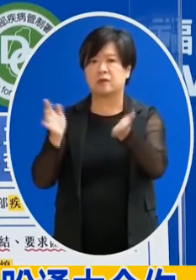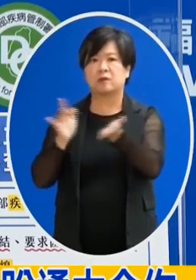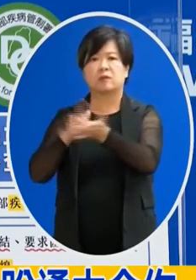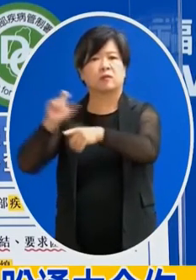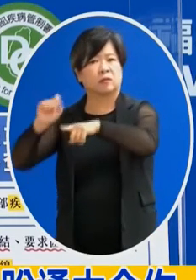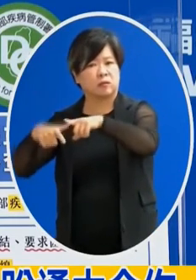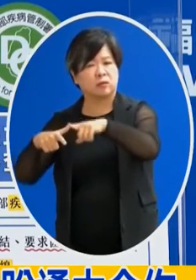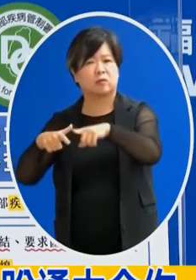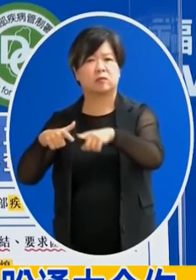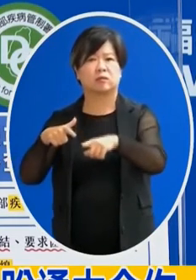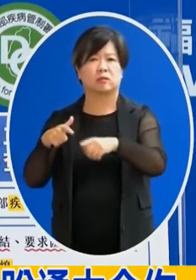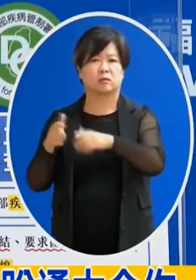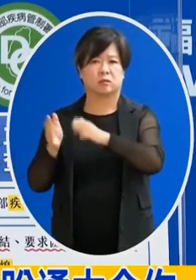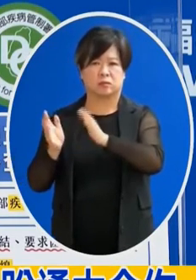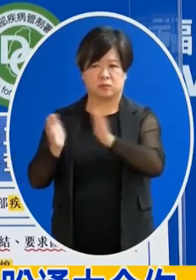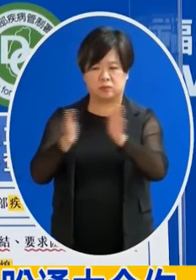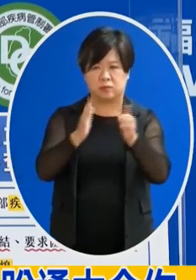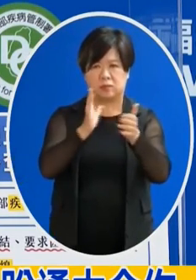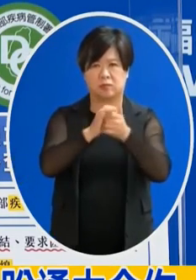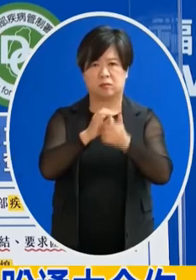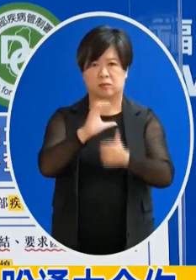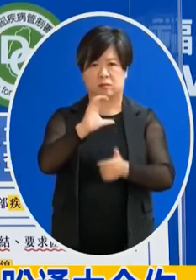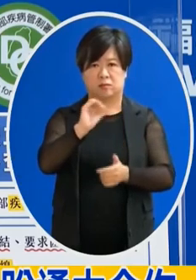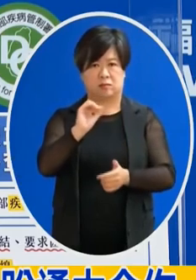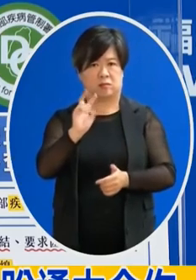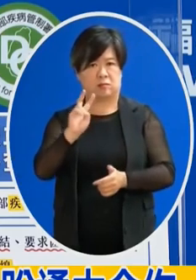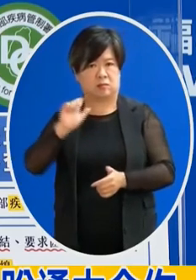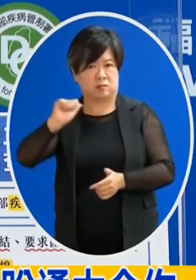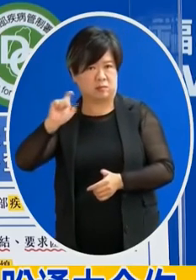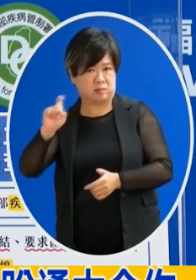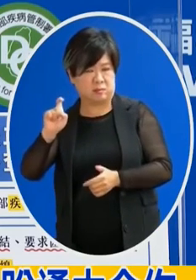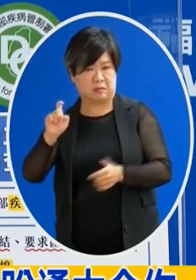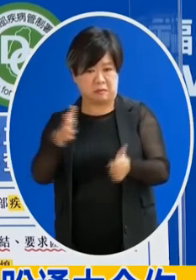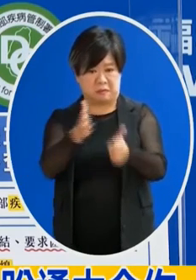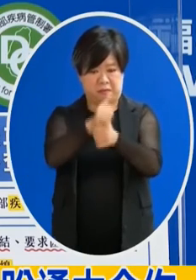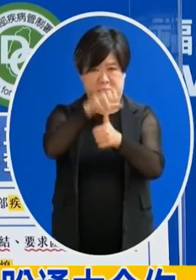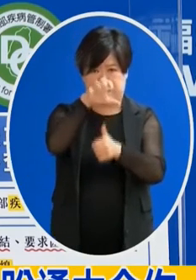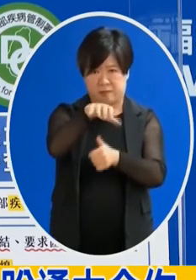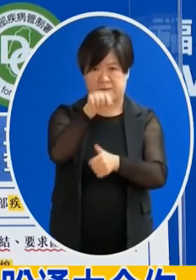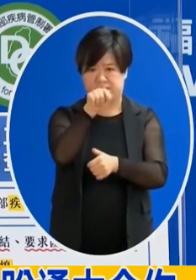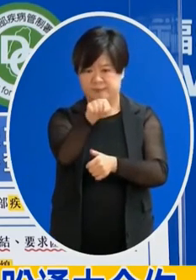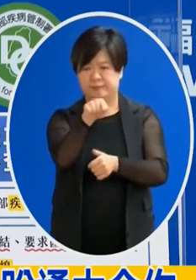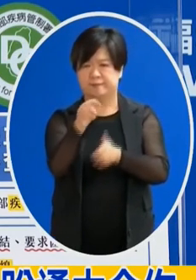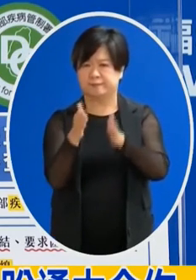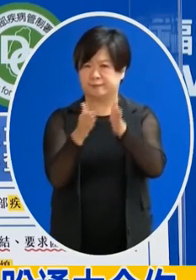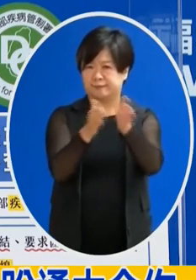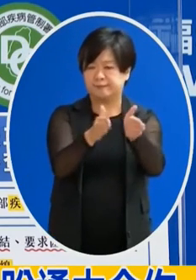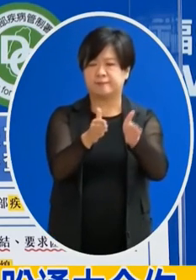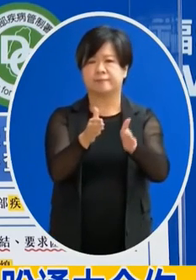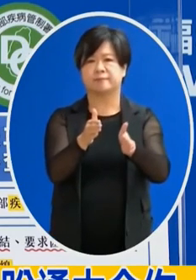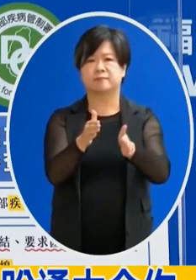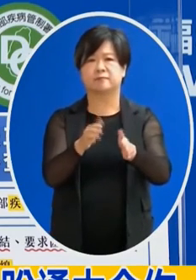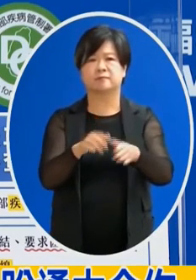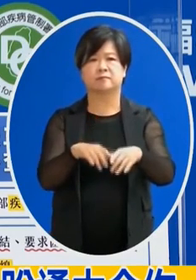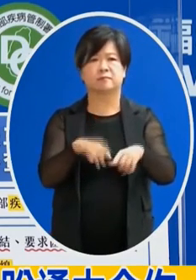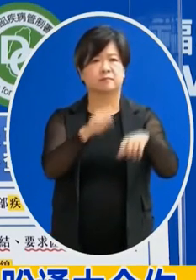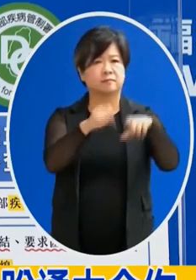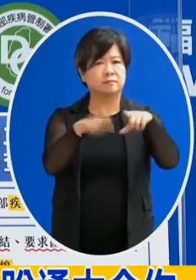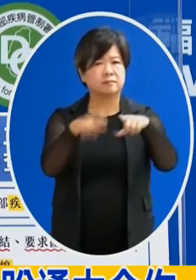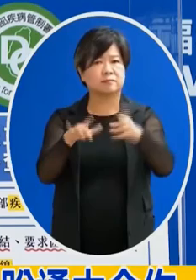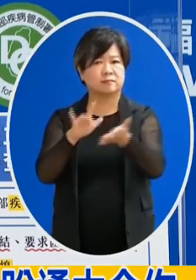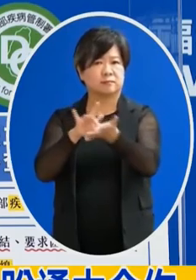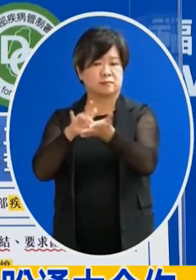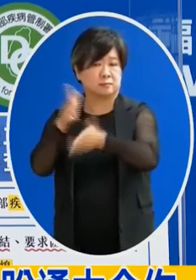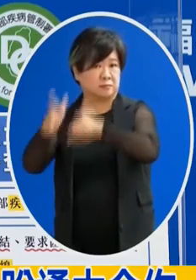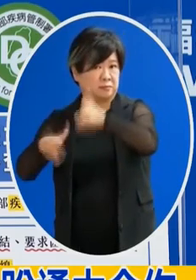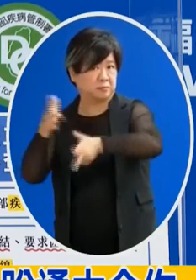也好，或是 COVAX 平台上面我们都跟这些平台的业者或是疫苗的